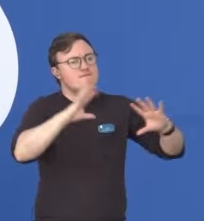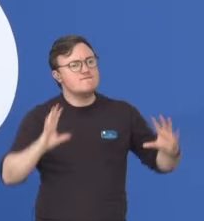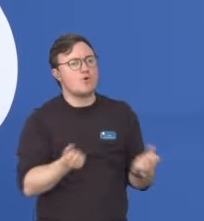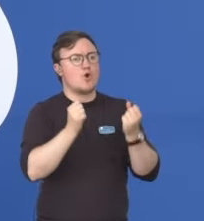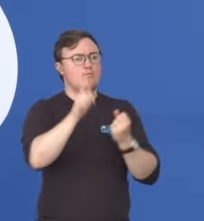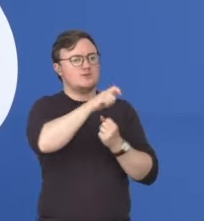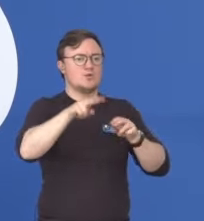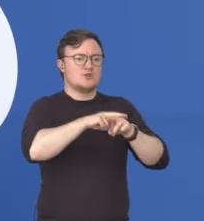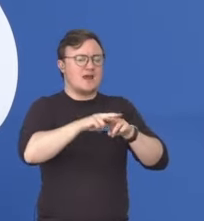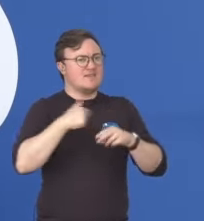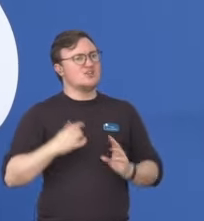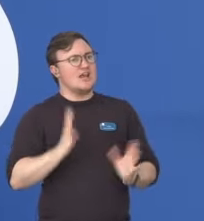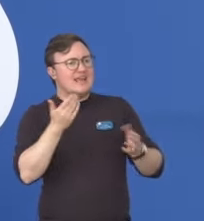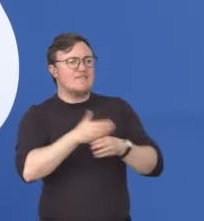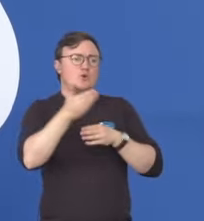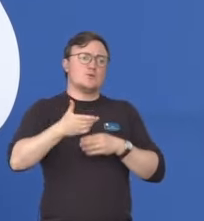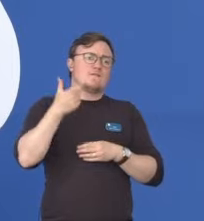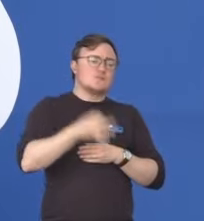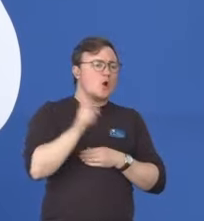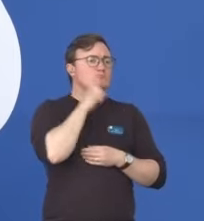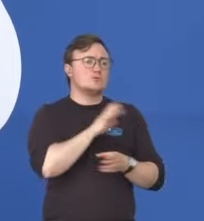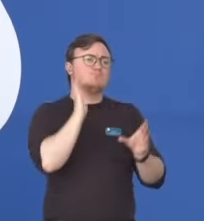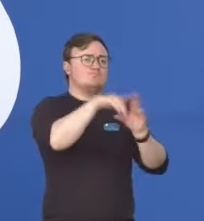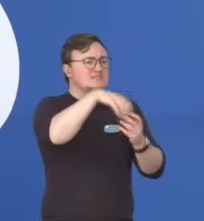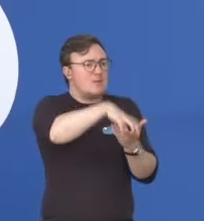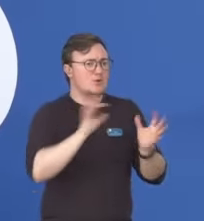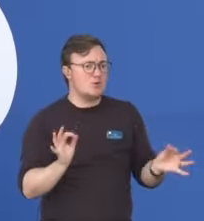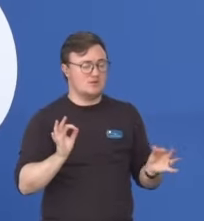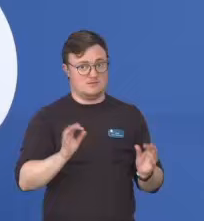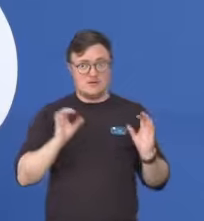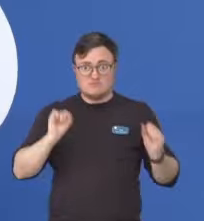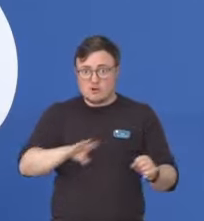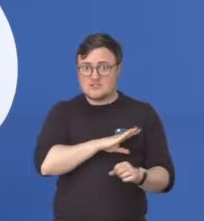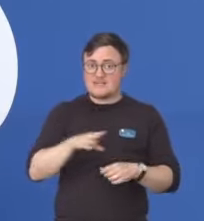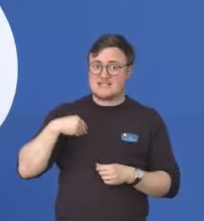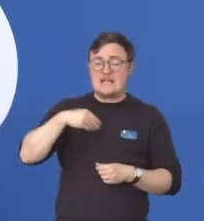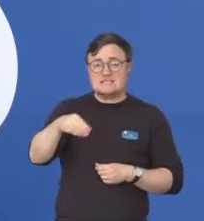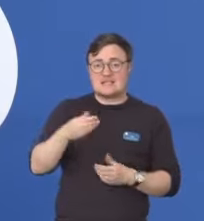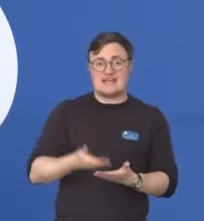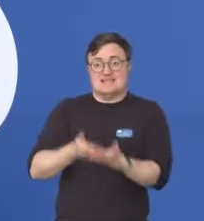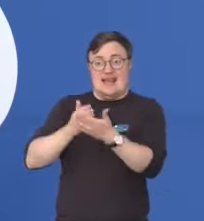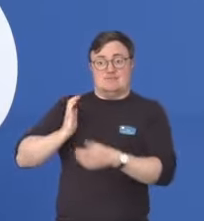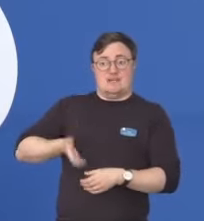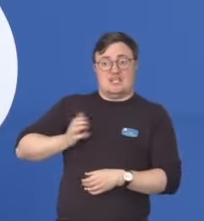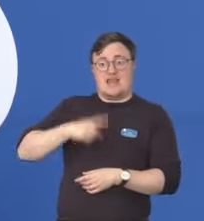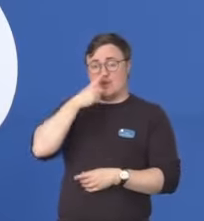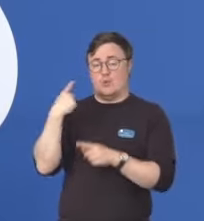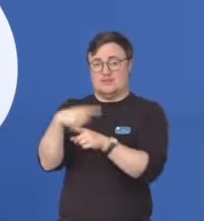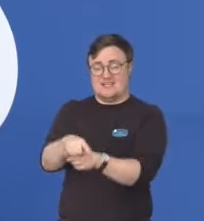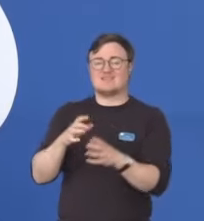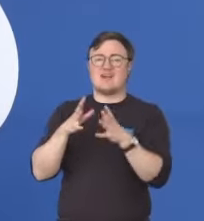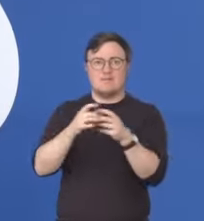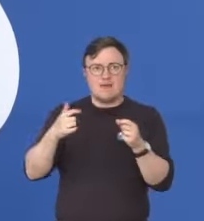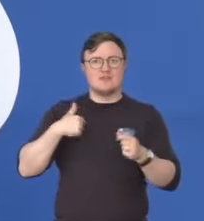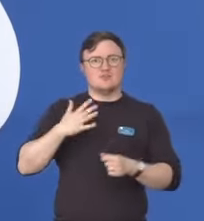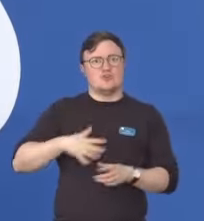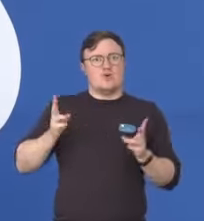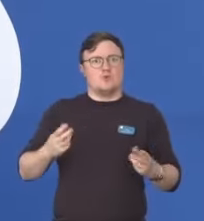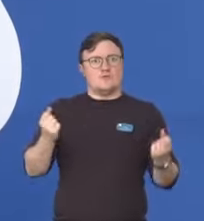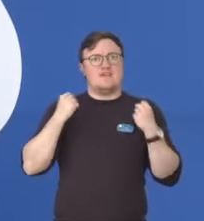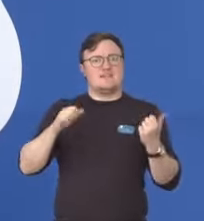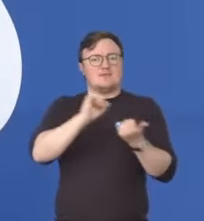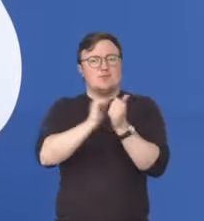lever i utanförskap och inte kommer in i samhället? Ja, dels så måste det finnas insatser som hjälper de tjejerna som är utsatta. Men jag tycker också att det är viktigt att politiken